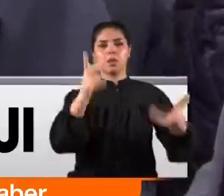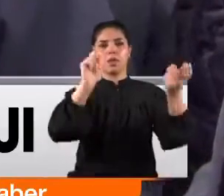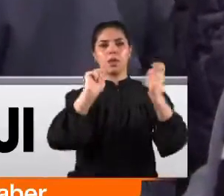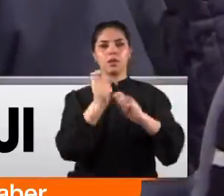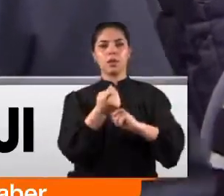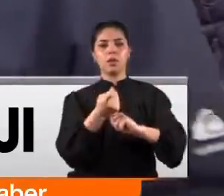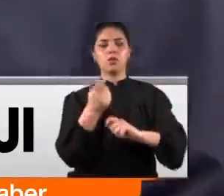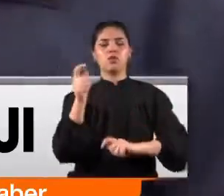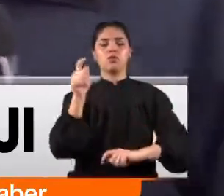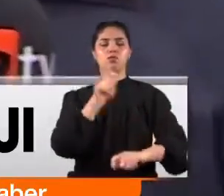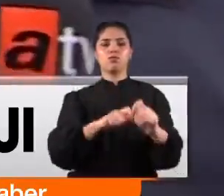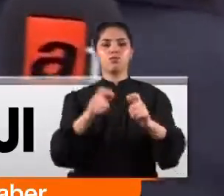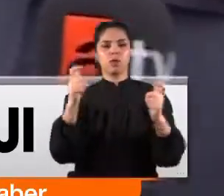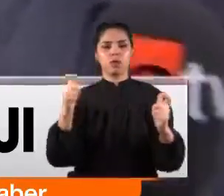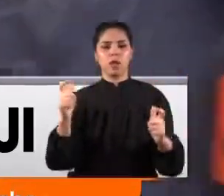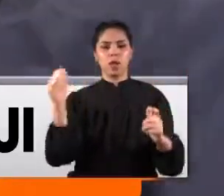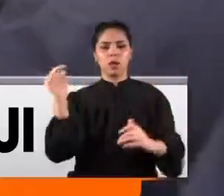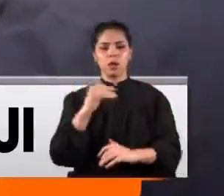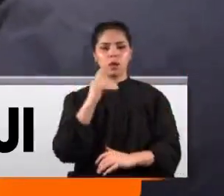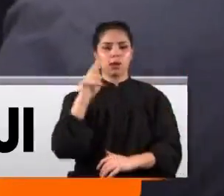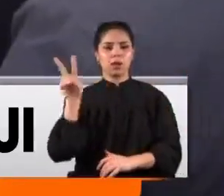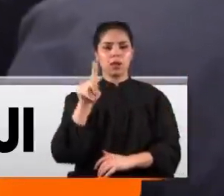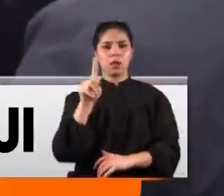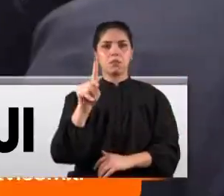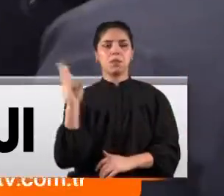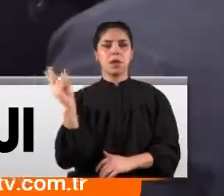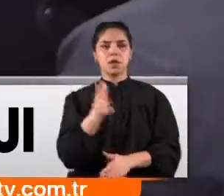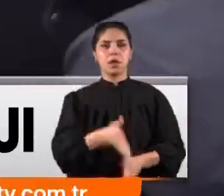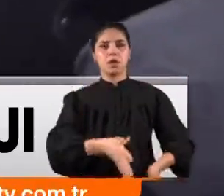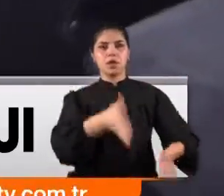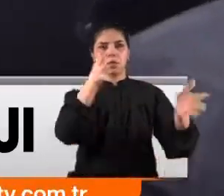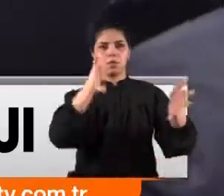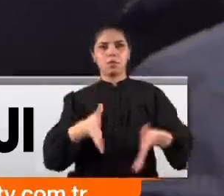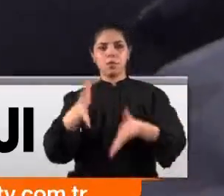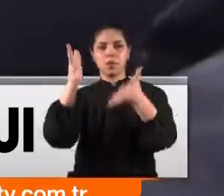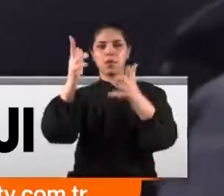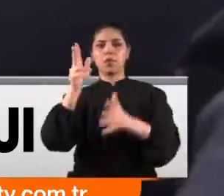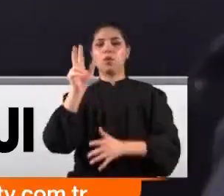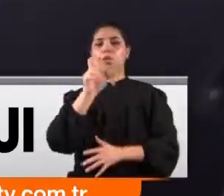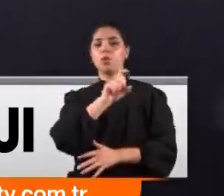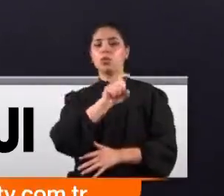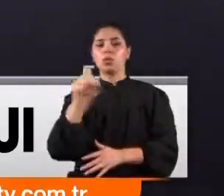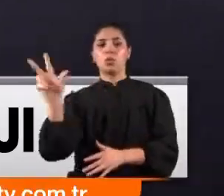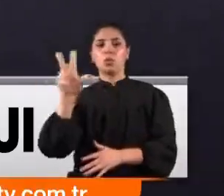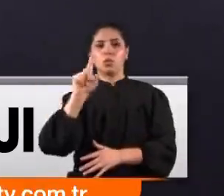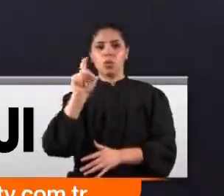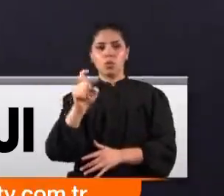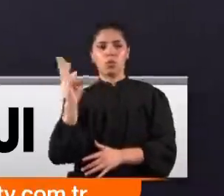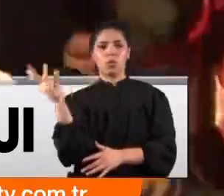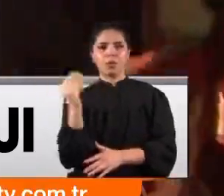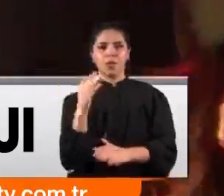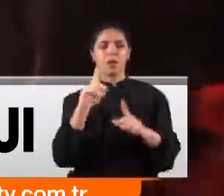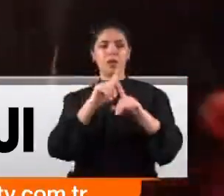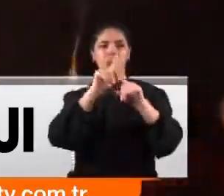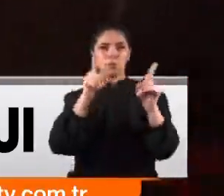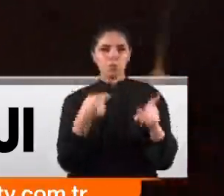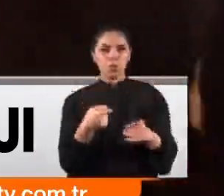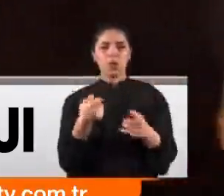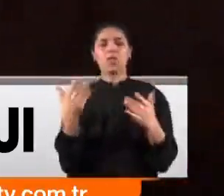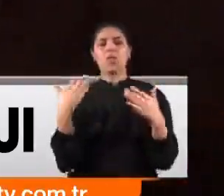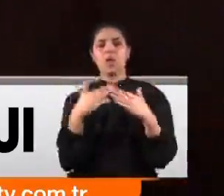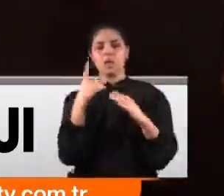dönüşüm şantiyesi oldu. Burada toplamda 21 blokta 939 dükkan ve dairede çalışmalar devam ediyor. AK Parti